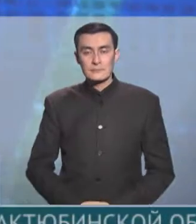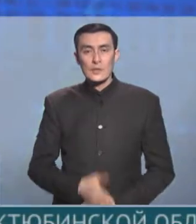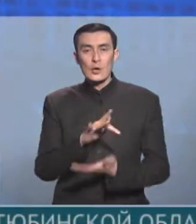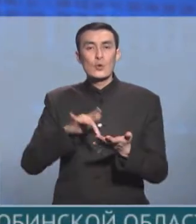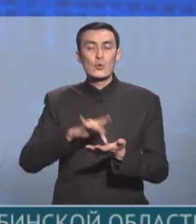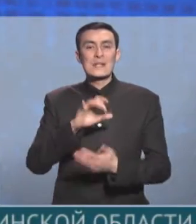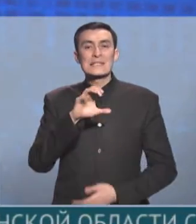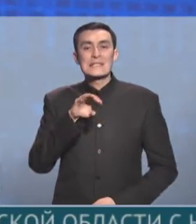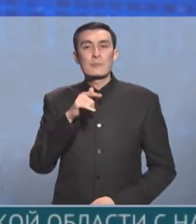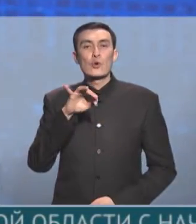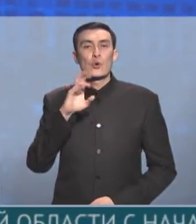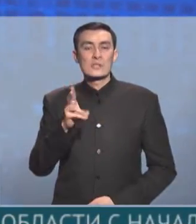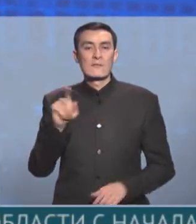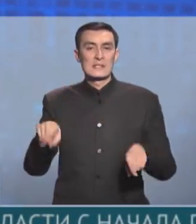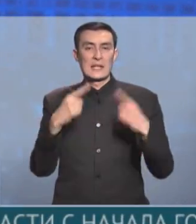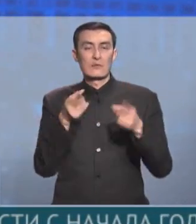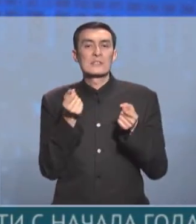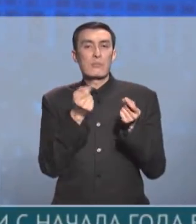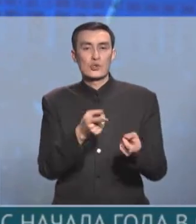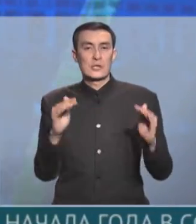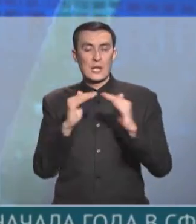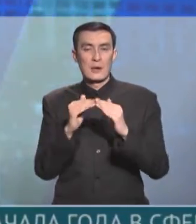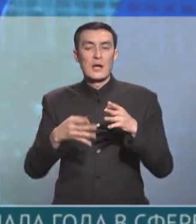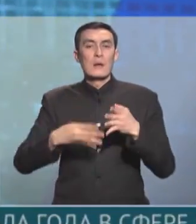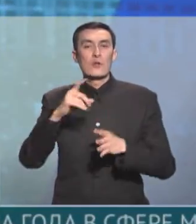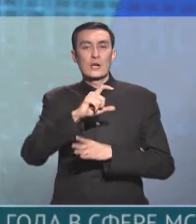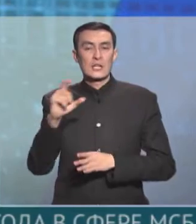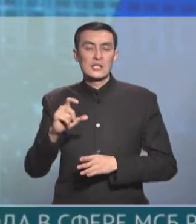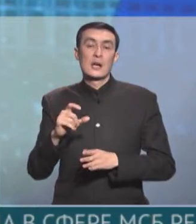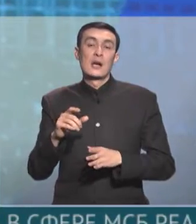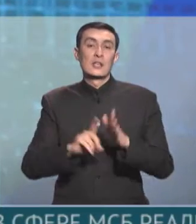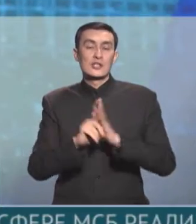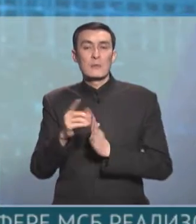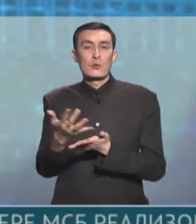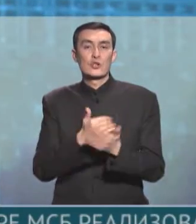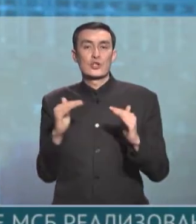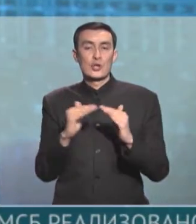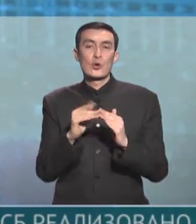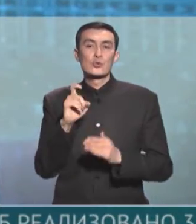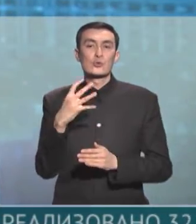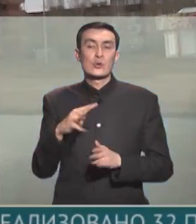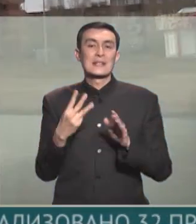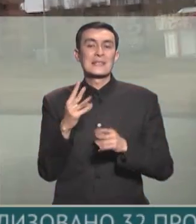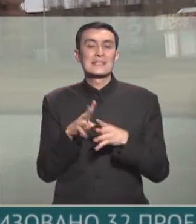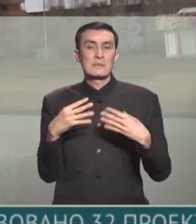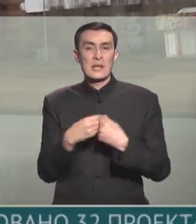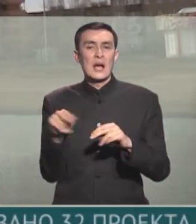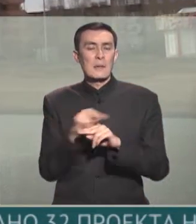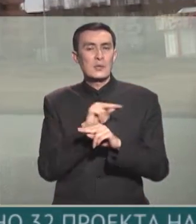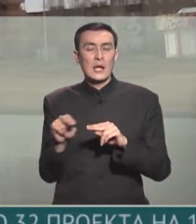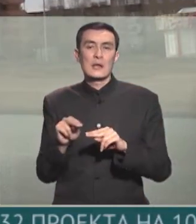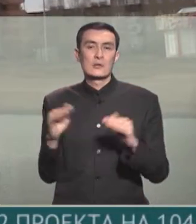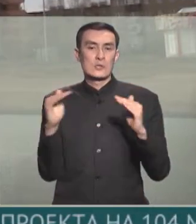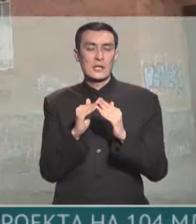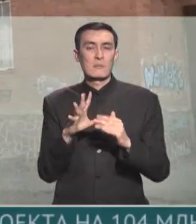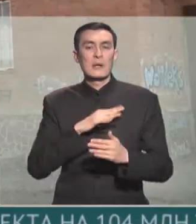В Степногорске восстанавливают заброшенные дома. В одной из таких многоэтажек в 7-м микрорайоне уже получили жилье 143 семьи. Капитально обновить строение